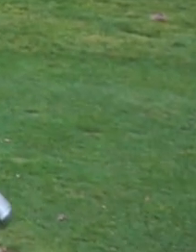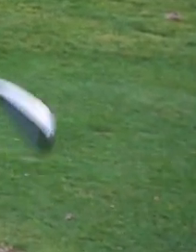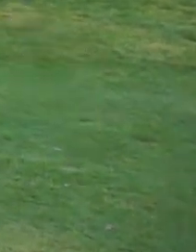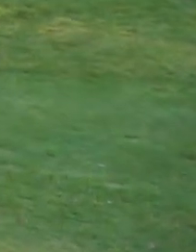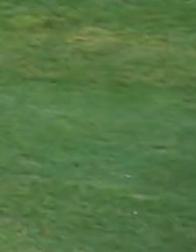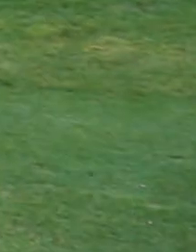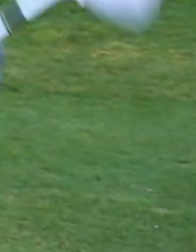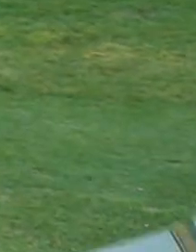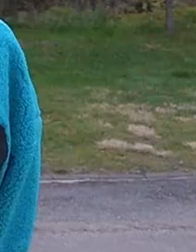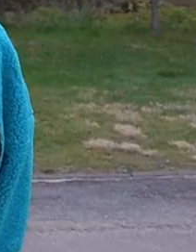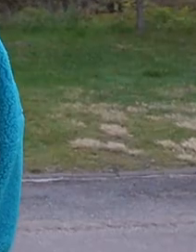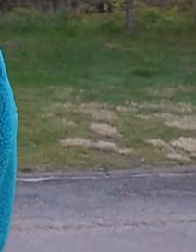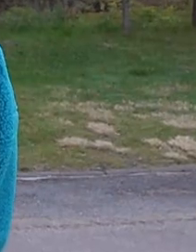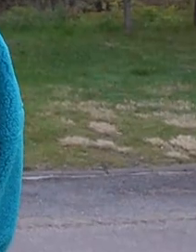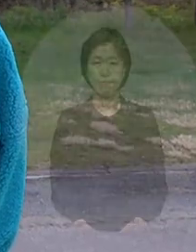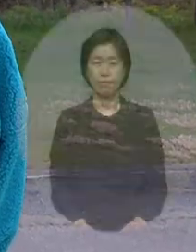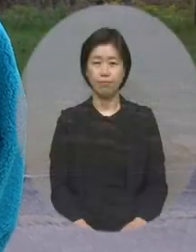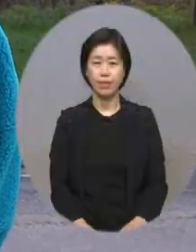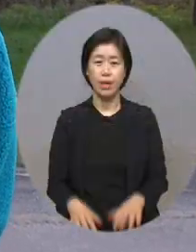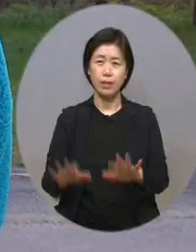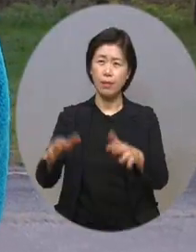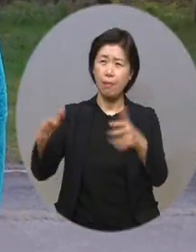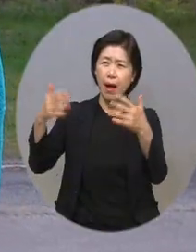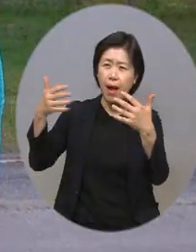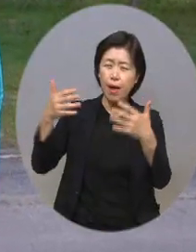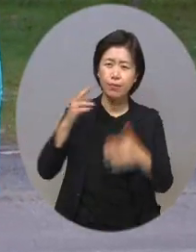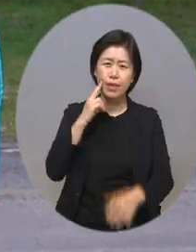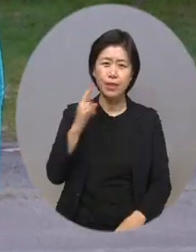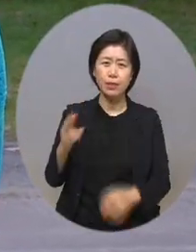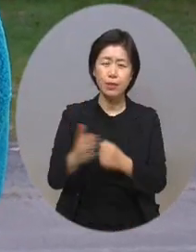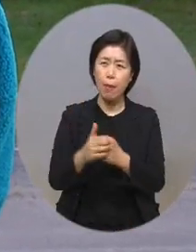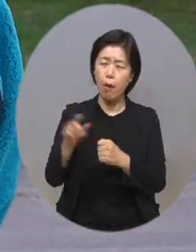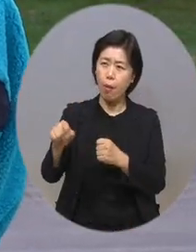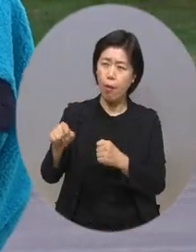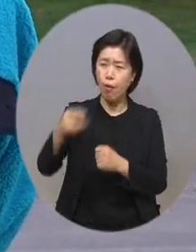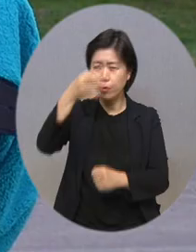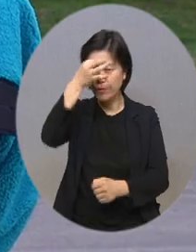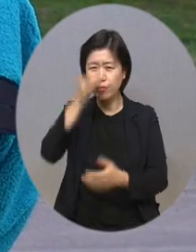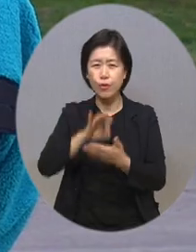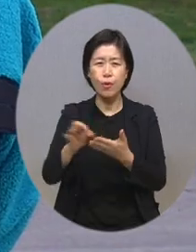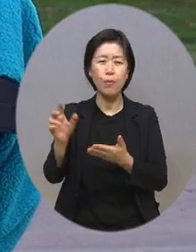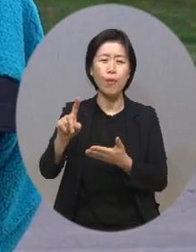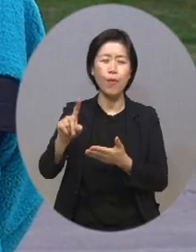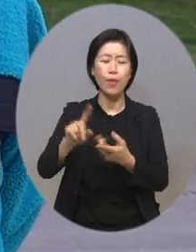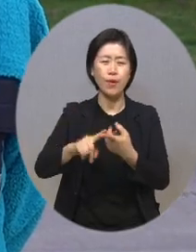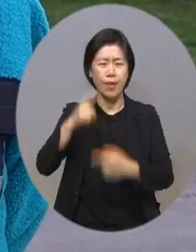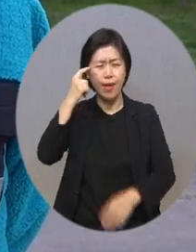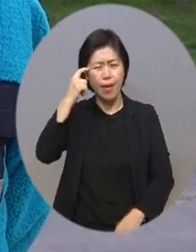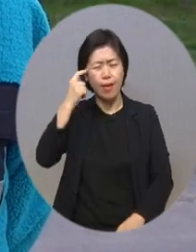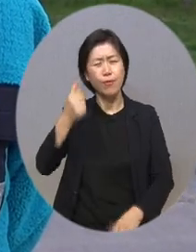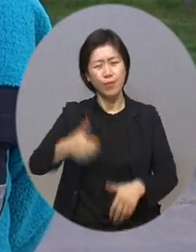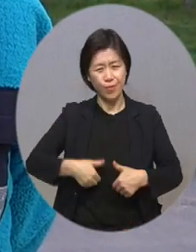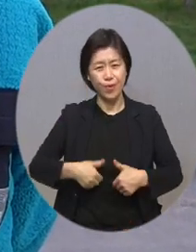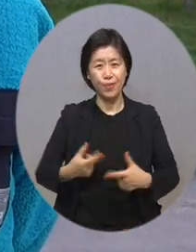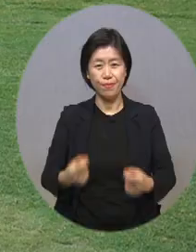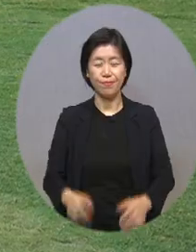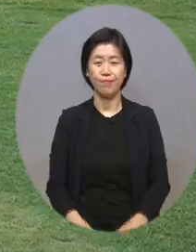확실히 밀리는 게 보이니까 앞바람을 조금 더 생각했으면 네, 더 좋은 샷을 잘 있을 수 있을 것